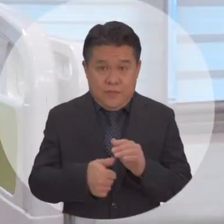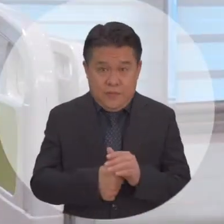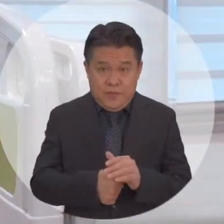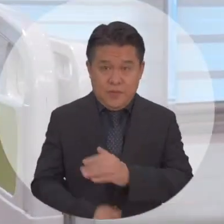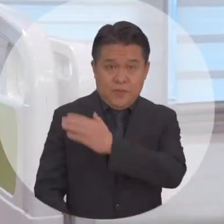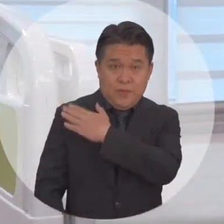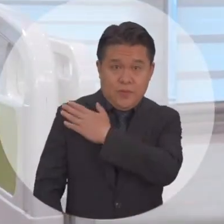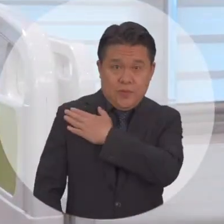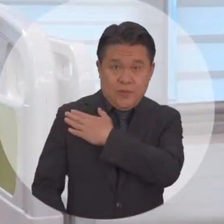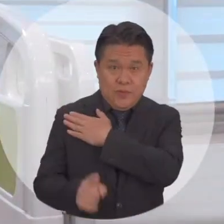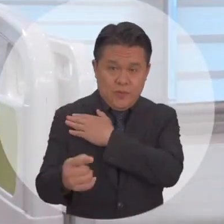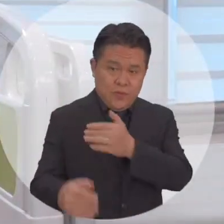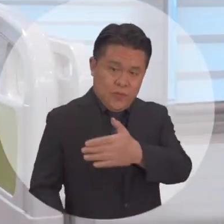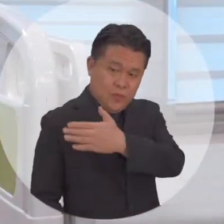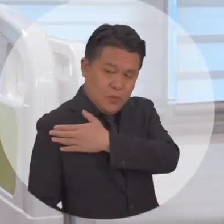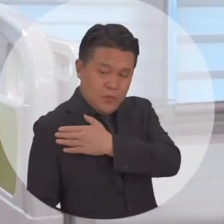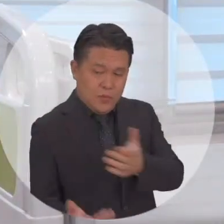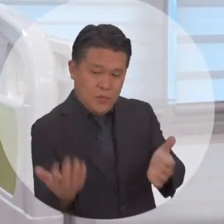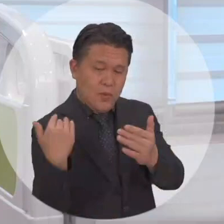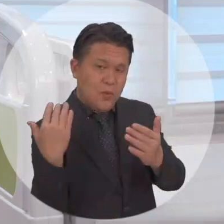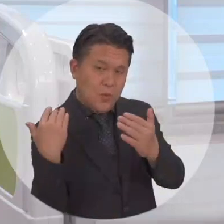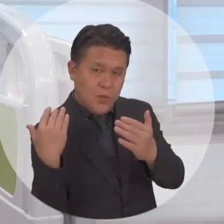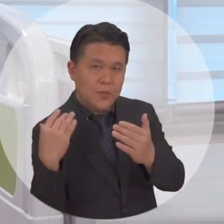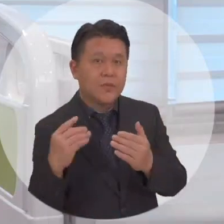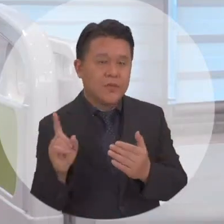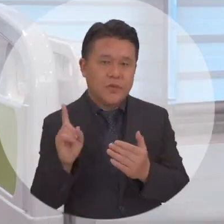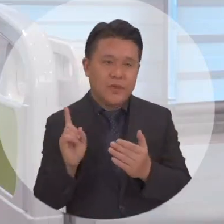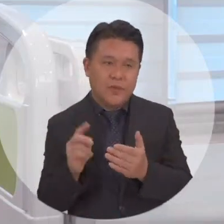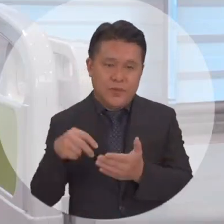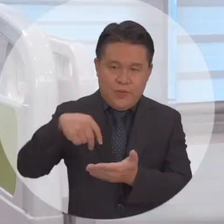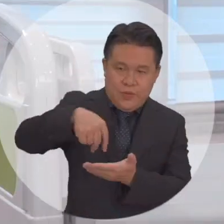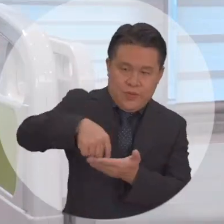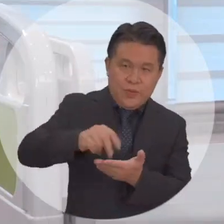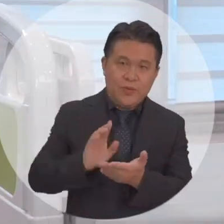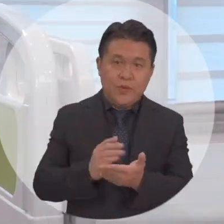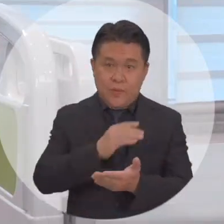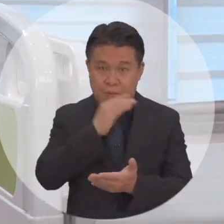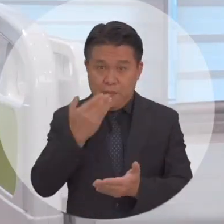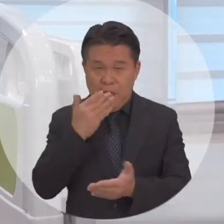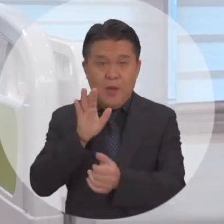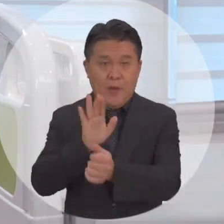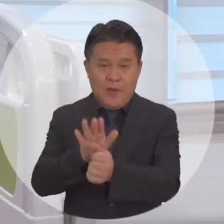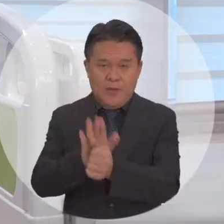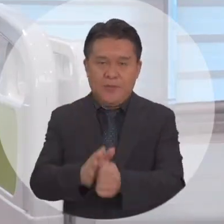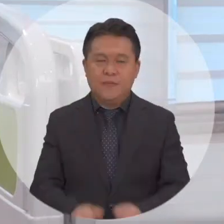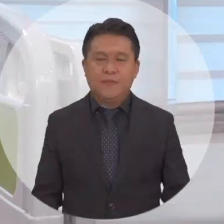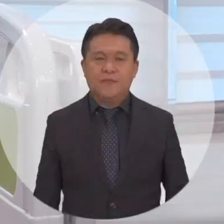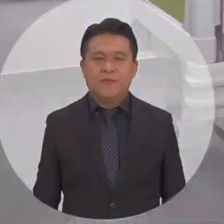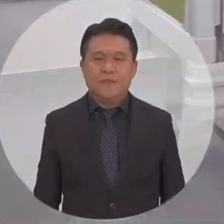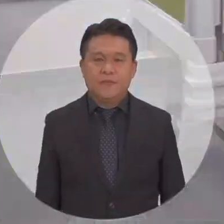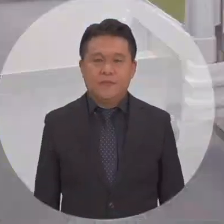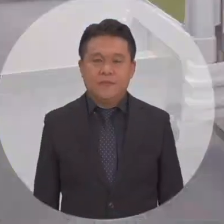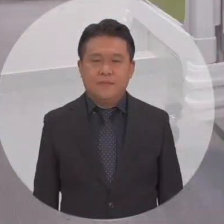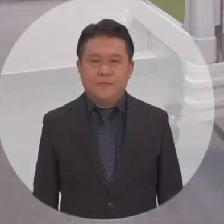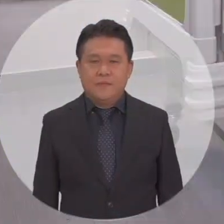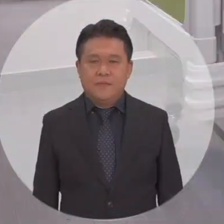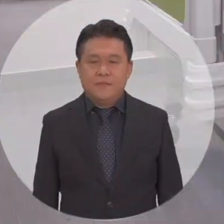필요시 요양보호사의 어깨로 대상자의 어깨 앞쪽을 받쳐주어 윗몸을 펼 수 있도록 도와줍니다.